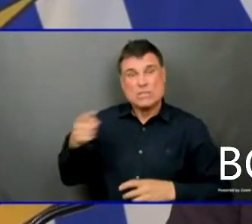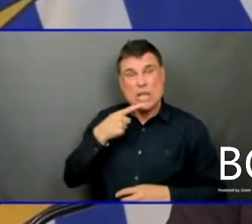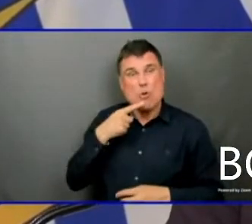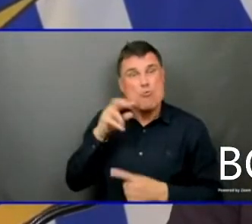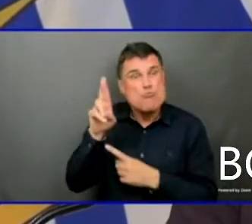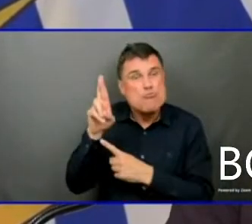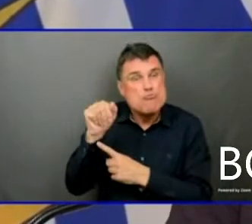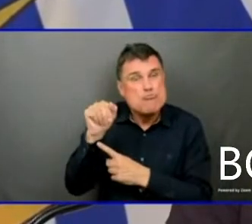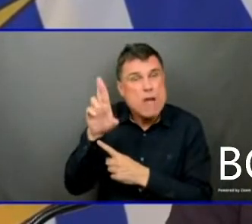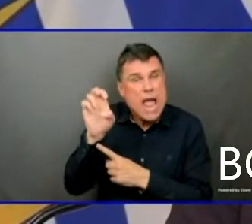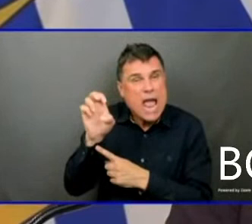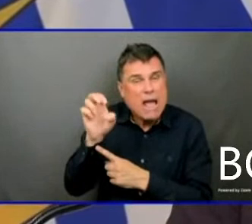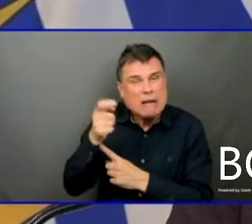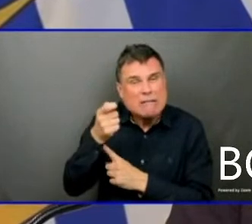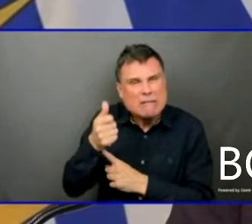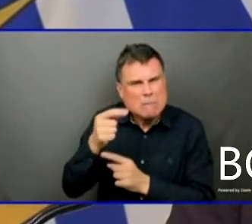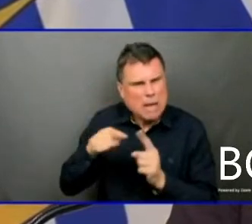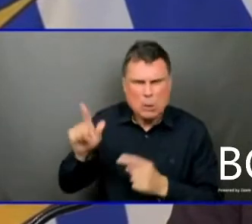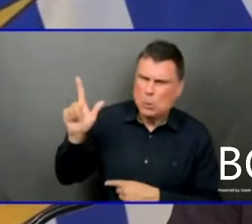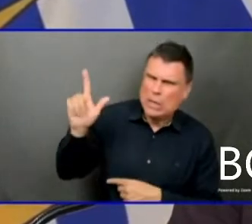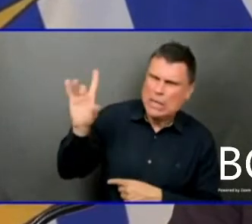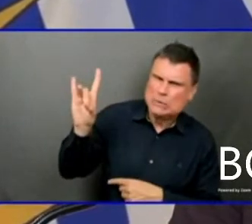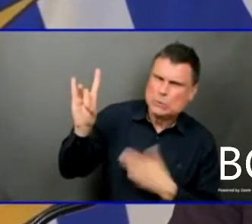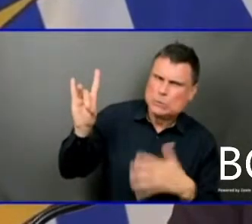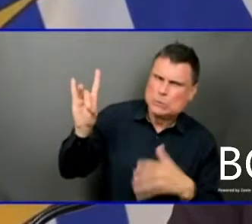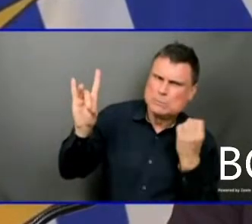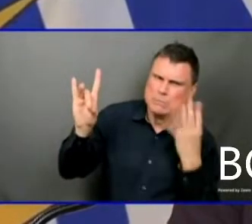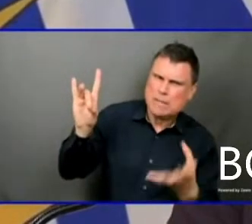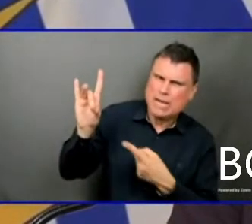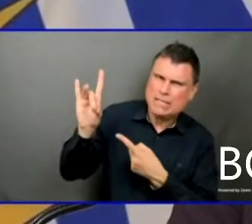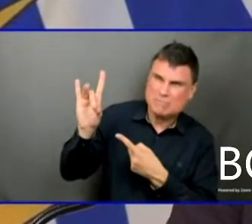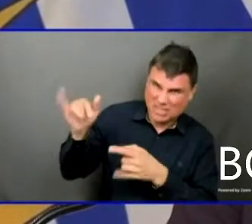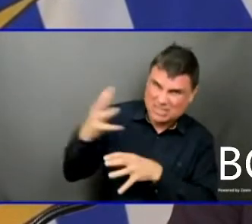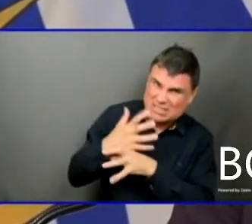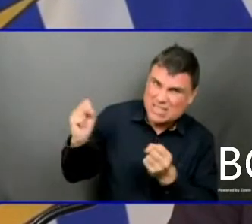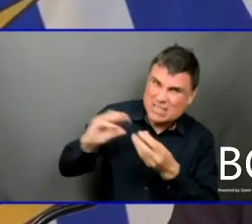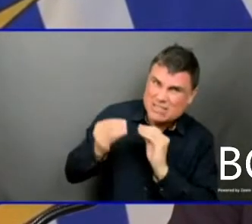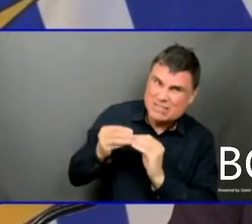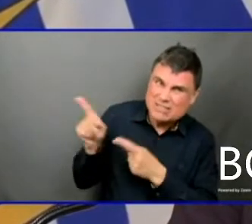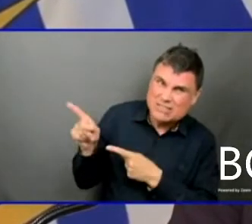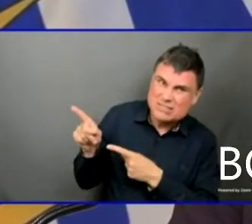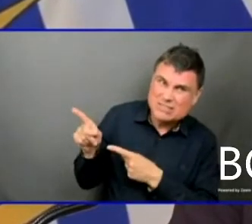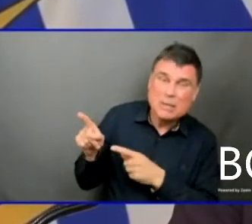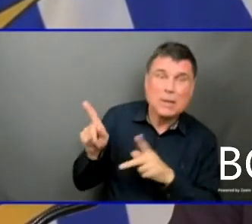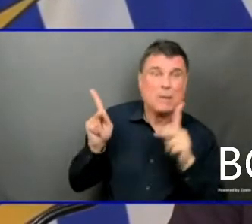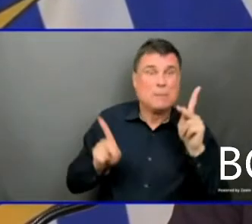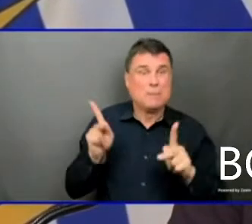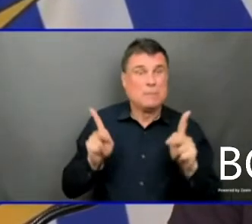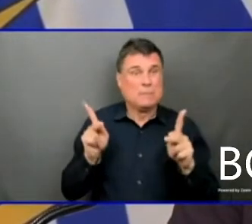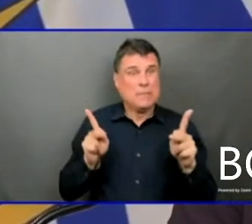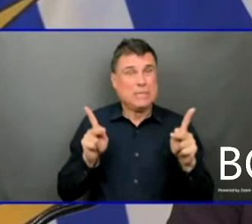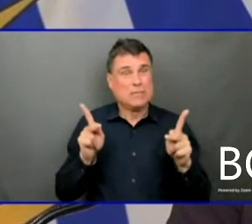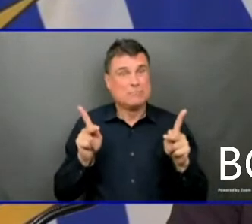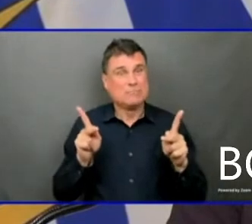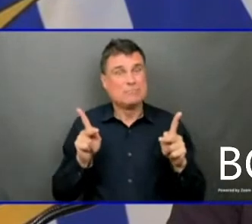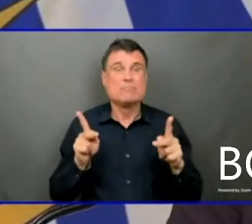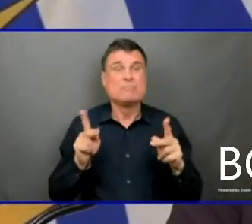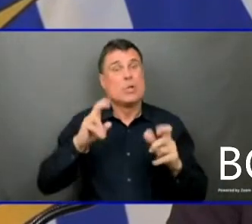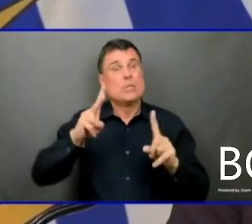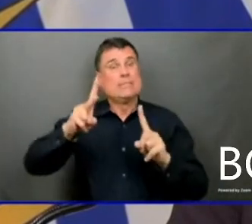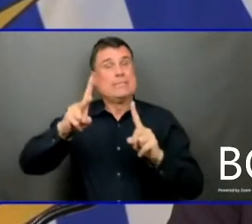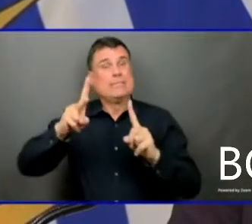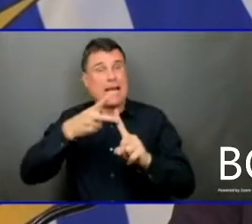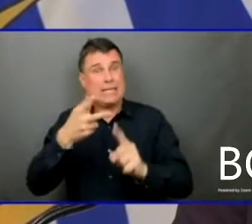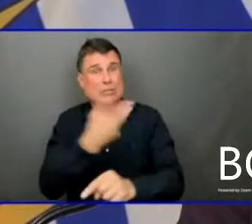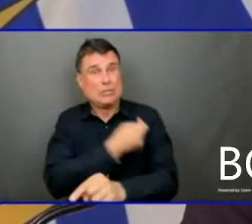here? And for those who are now considering a second dose of AstraZeneca, can you confirm that most? 但是呢，你又说这个案例比较少，同